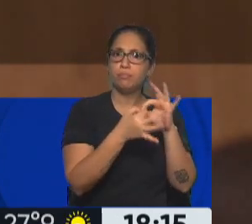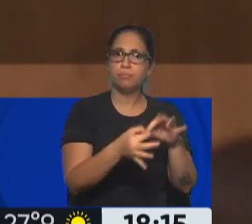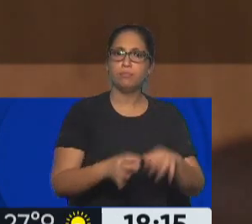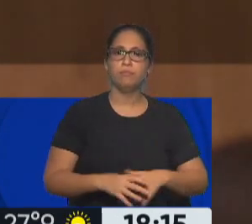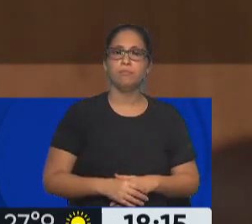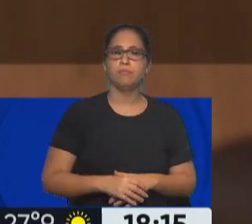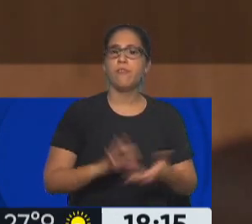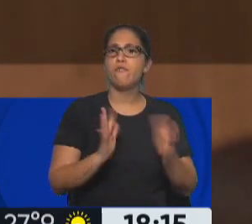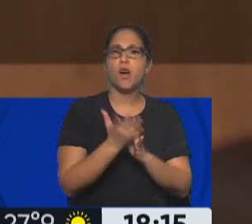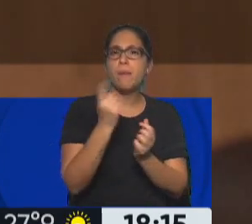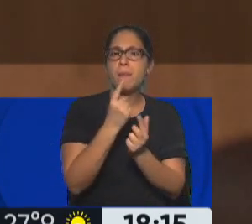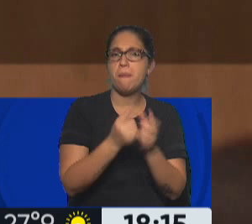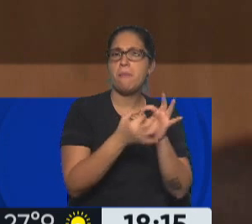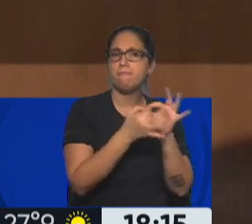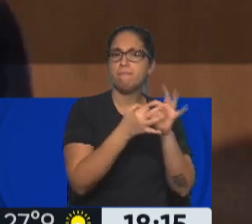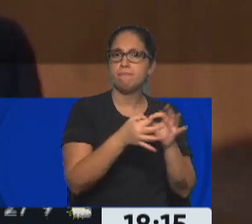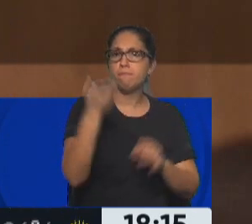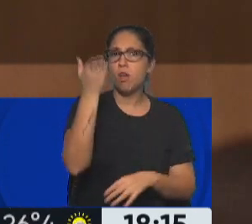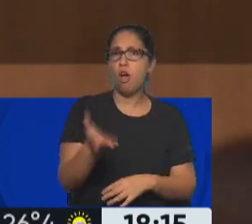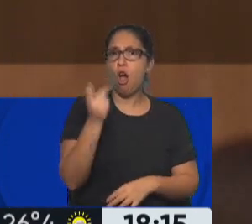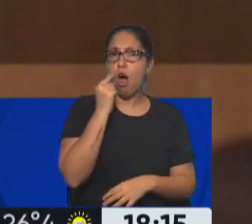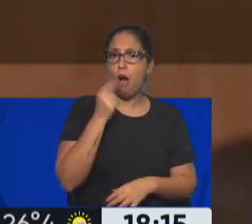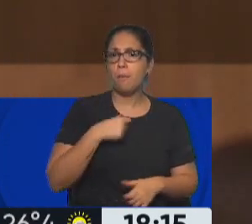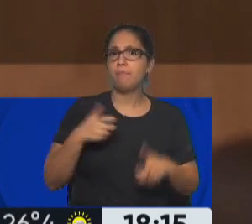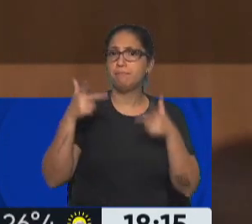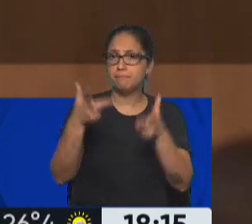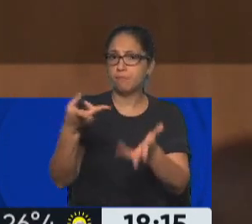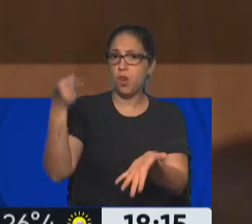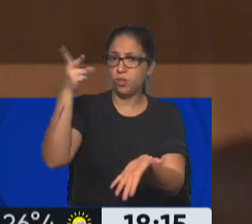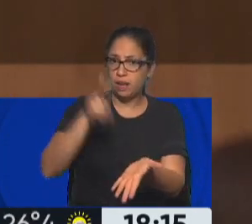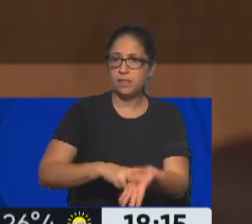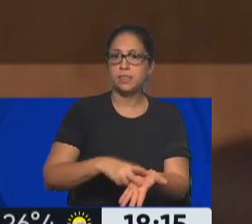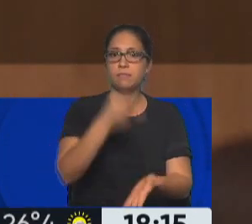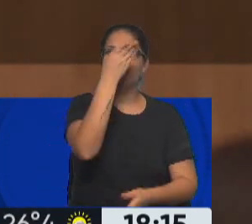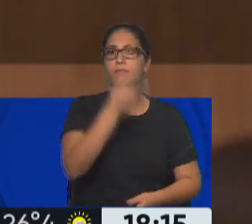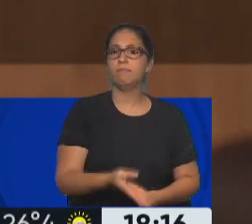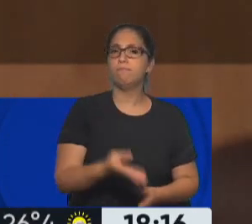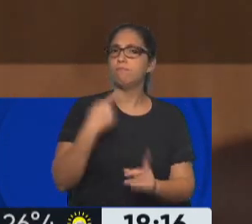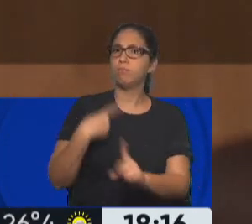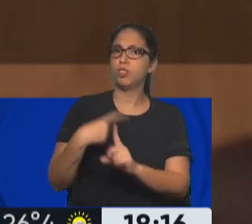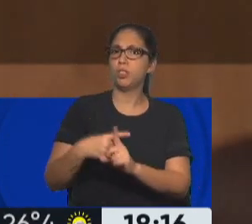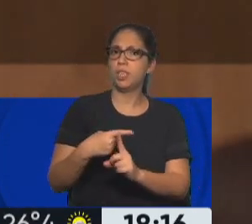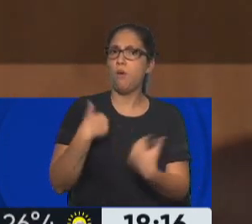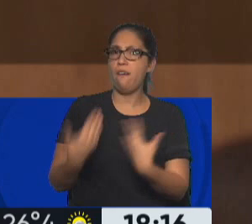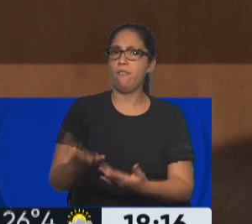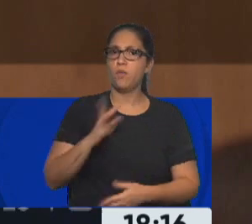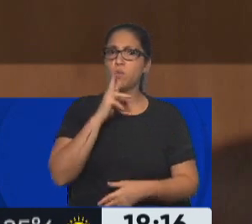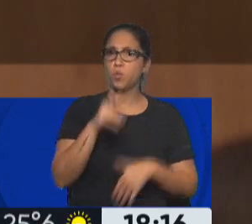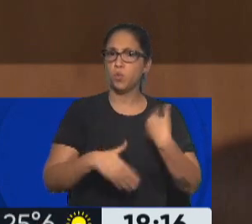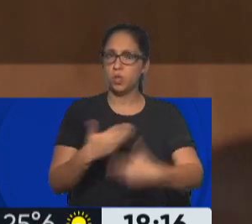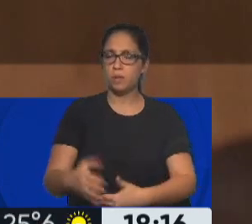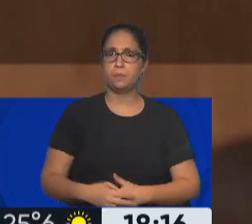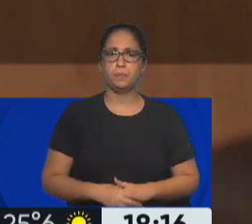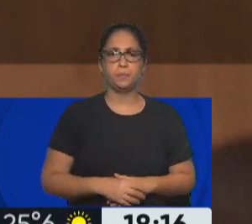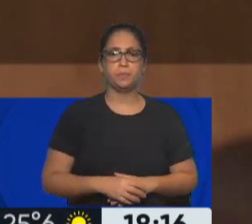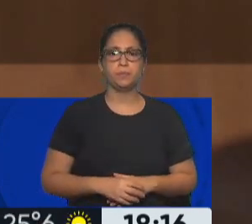через различные каналы. Это человек, хочу подчеркнуть еще раз, который в высшей степени положительно относился к России.